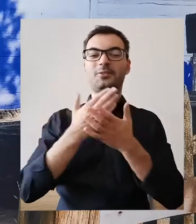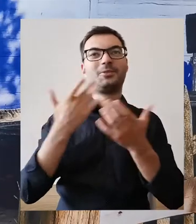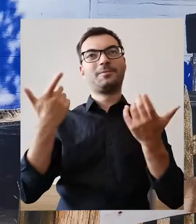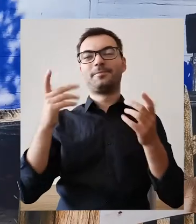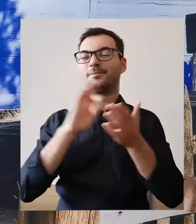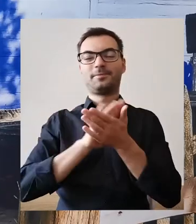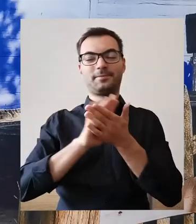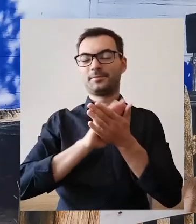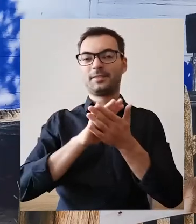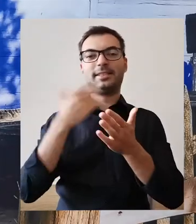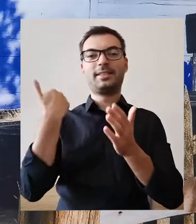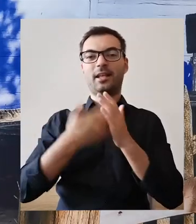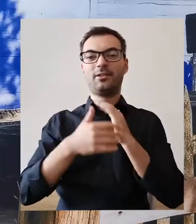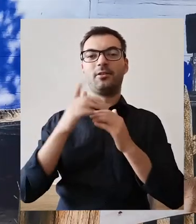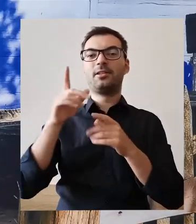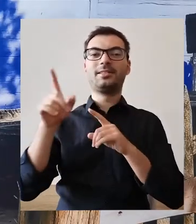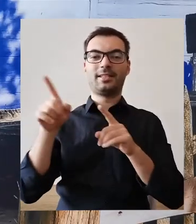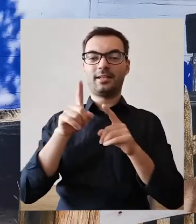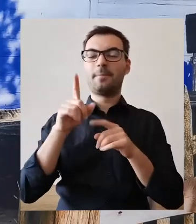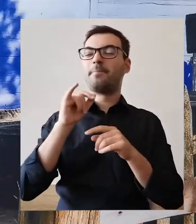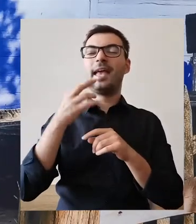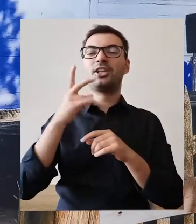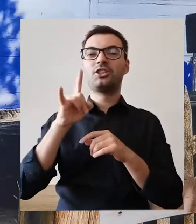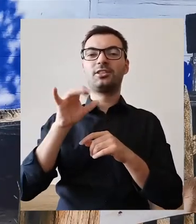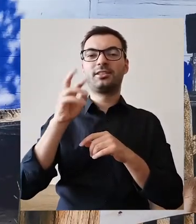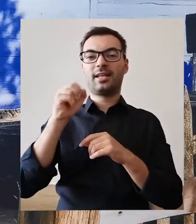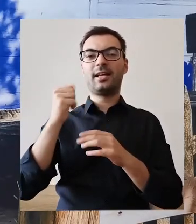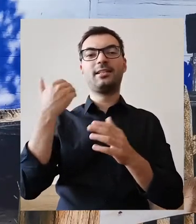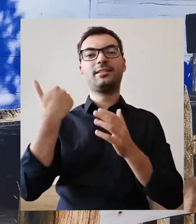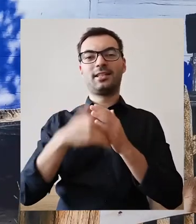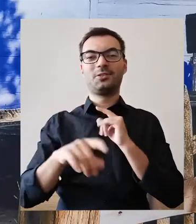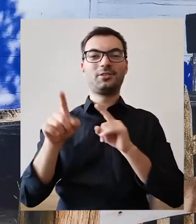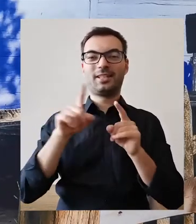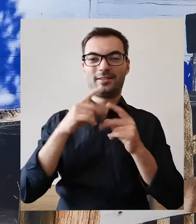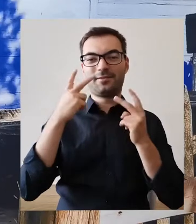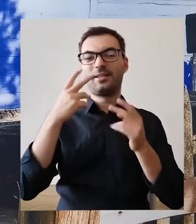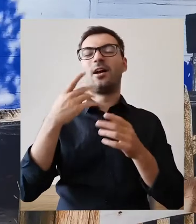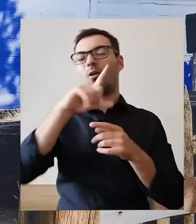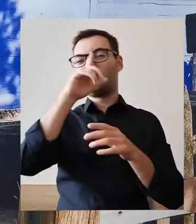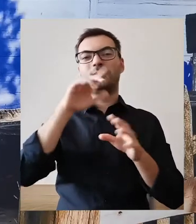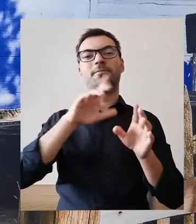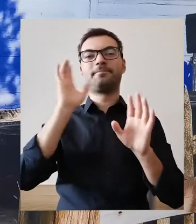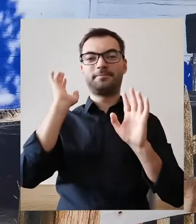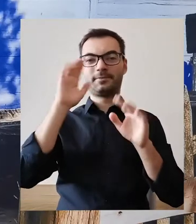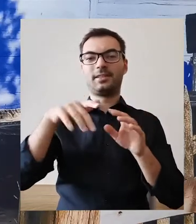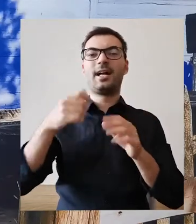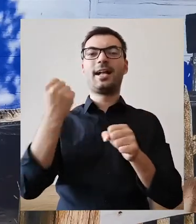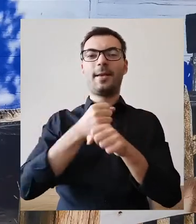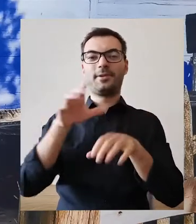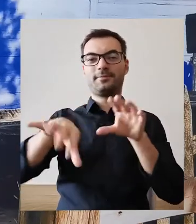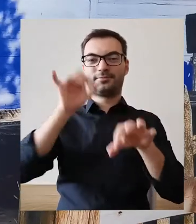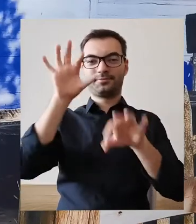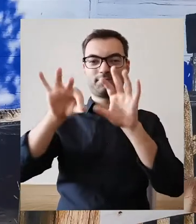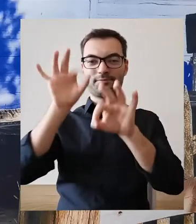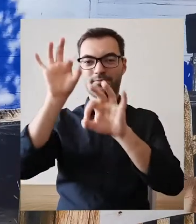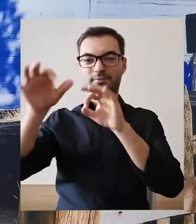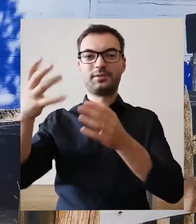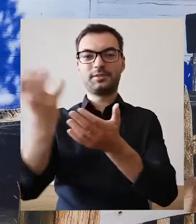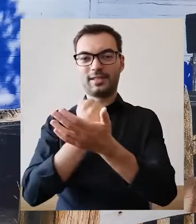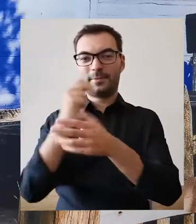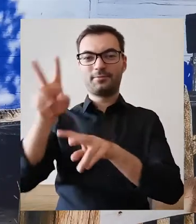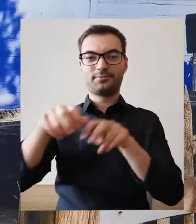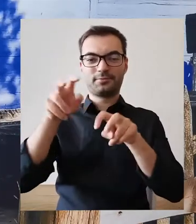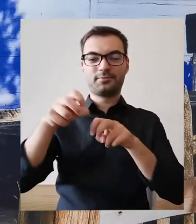przepraszam pieczywka straciły swoje znaczenie to ludność wybrała ten druk te kamienie którymi droga była